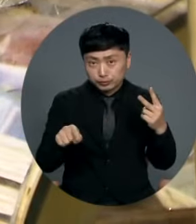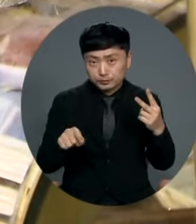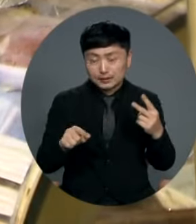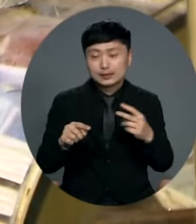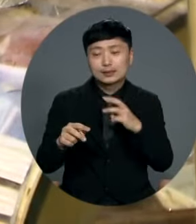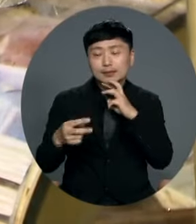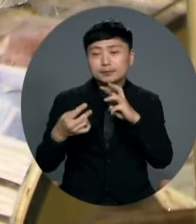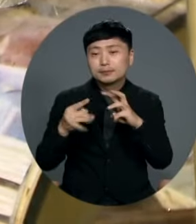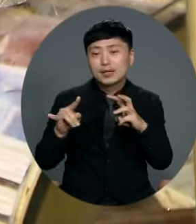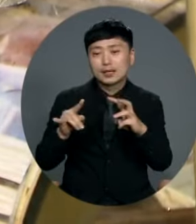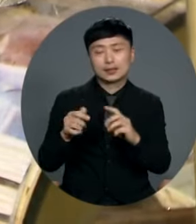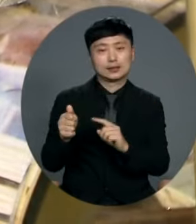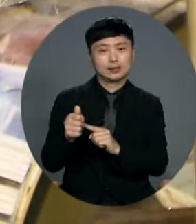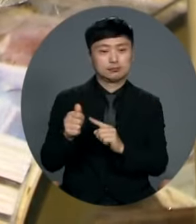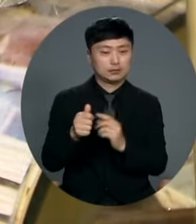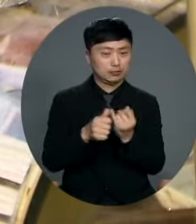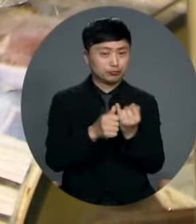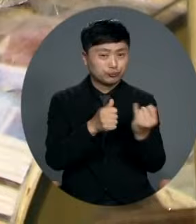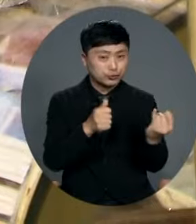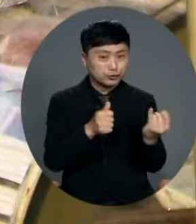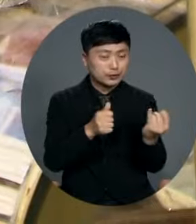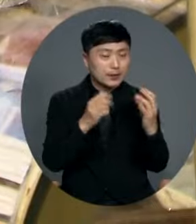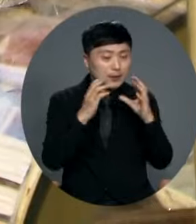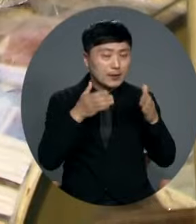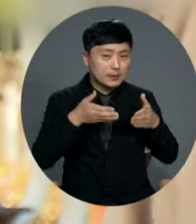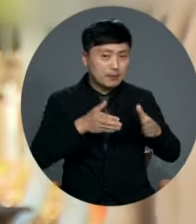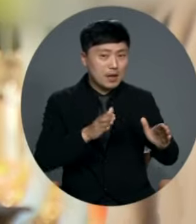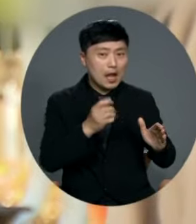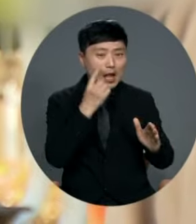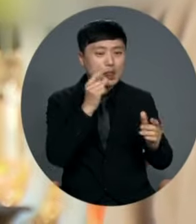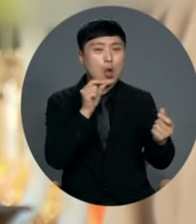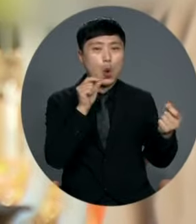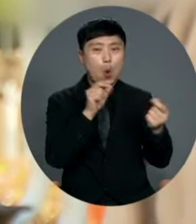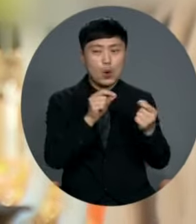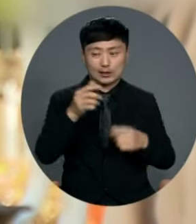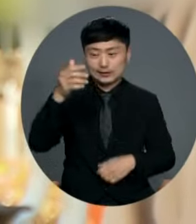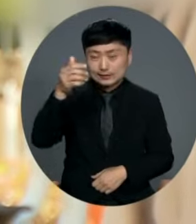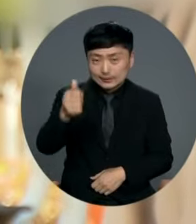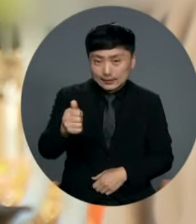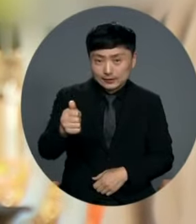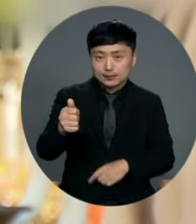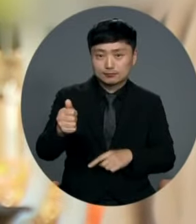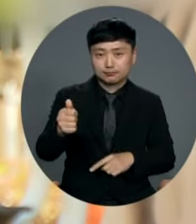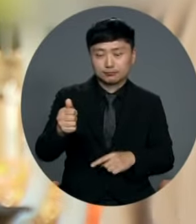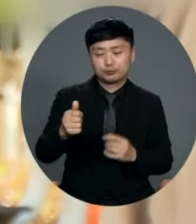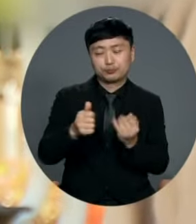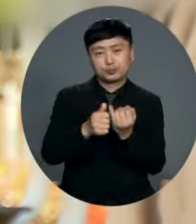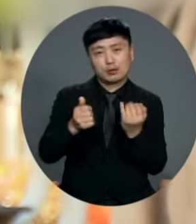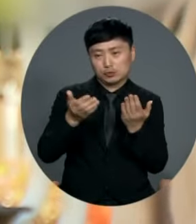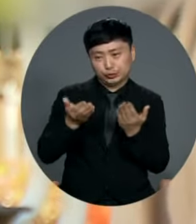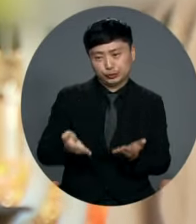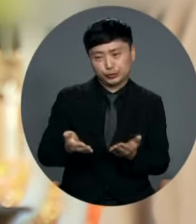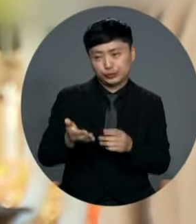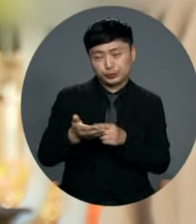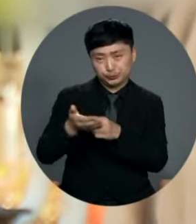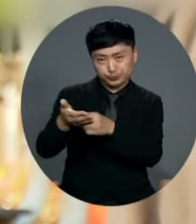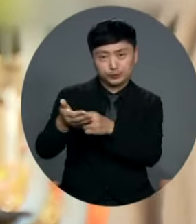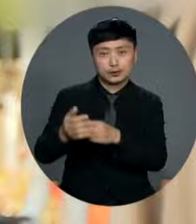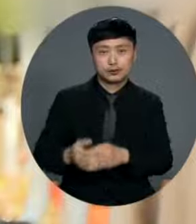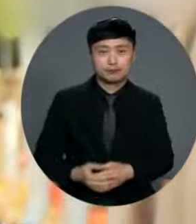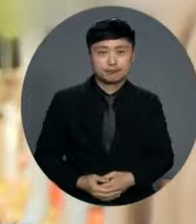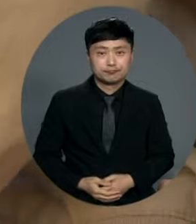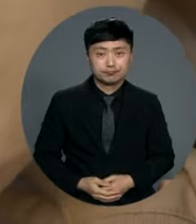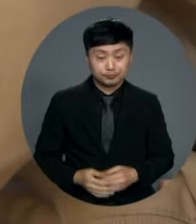30대 남성은 아내 출산 예정일을 한 달 앞두고 사장에게 출산 휴가를 신청했습니다.